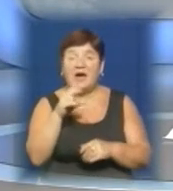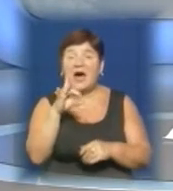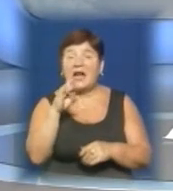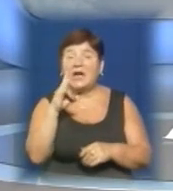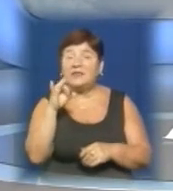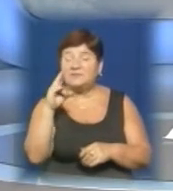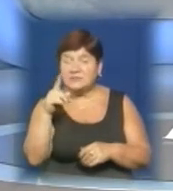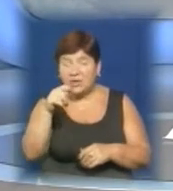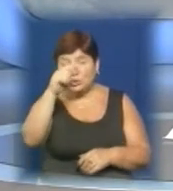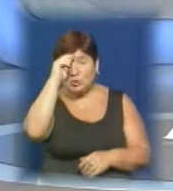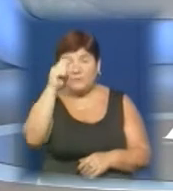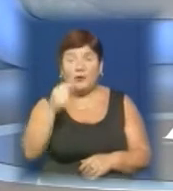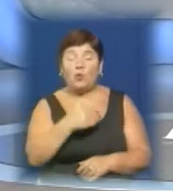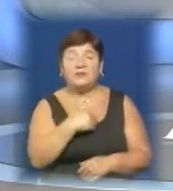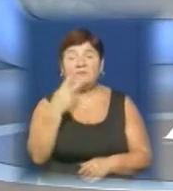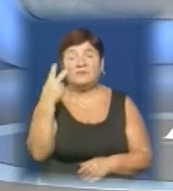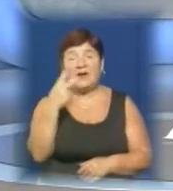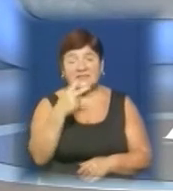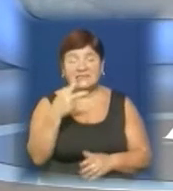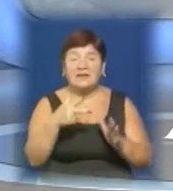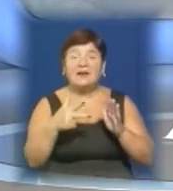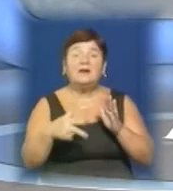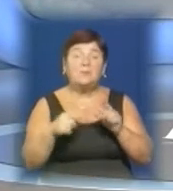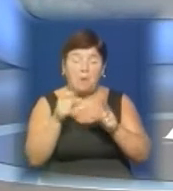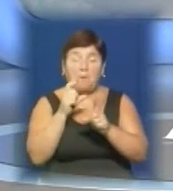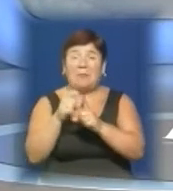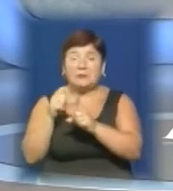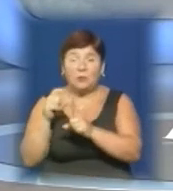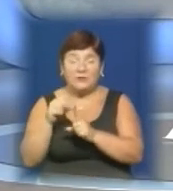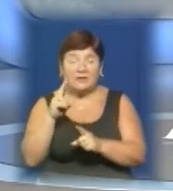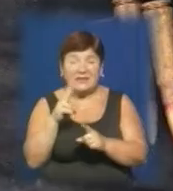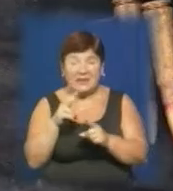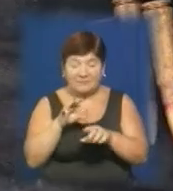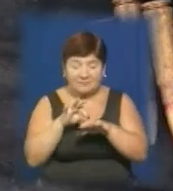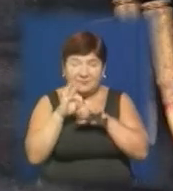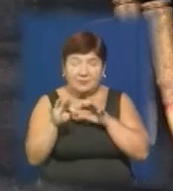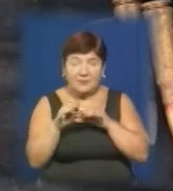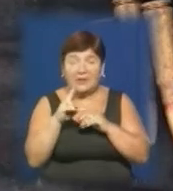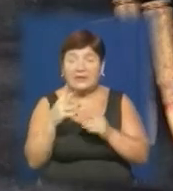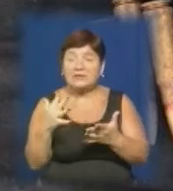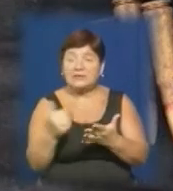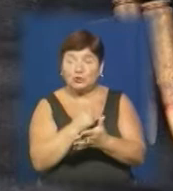Чоловік намагався продати 20 покритих корозією патронів, які, за його словами, знайшов на смітнику.